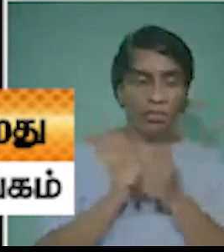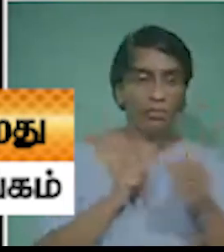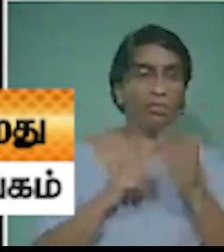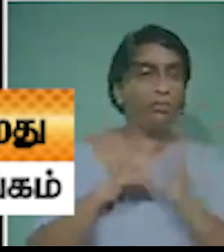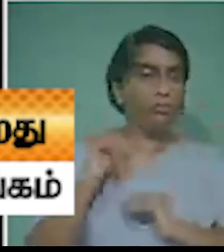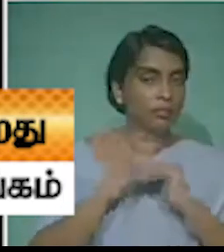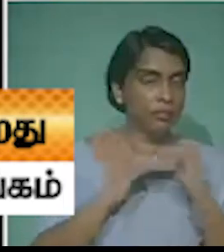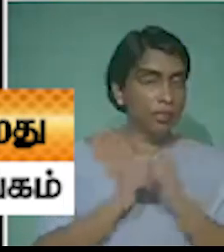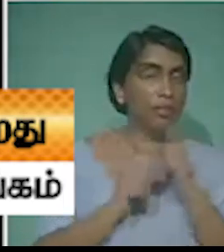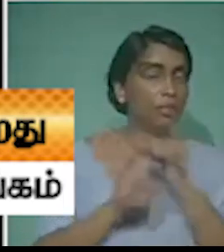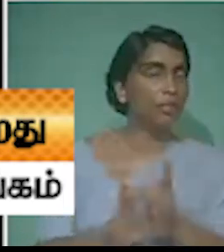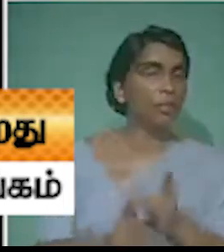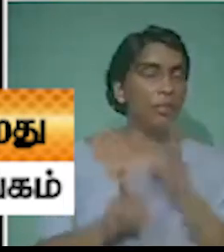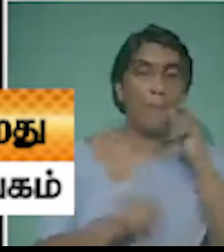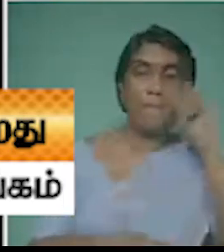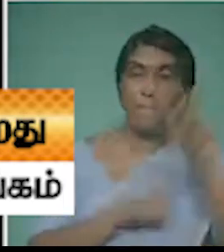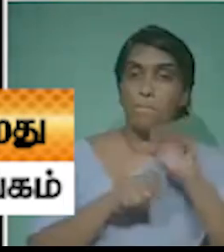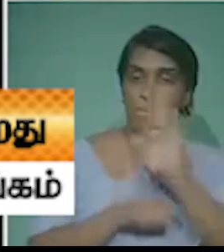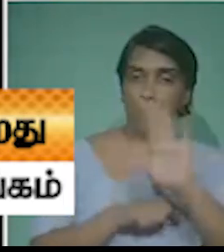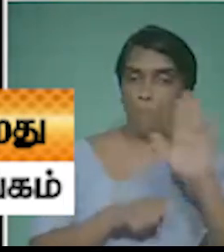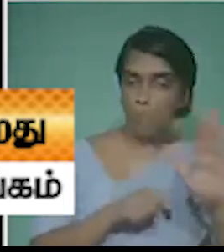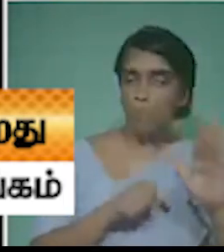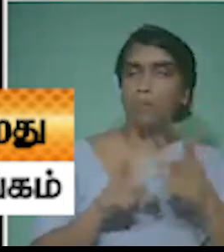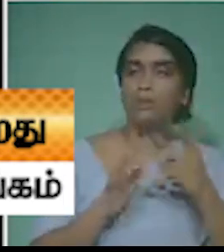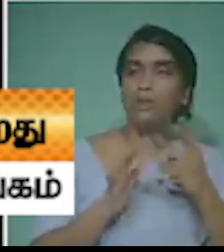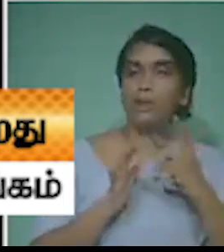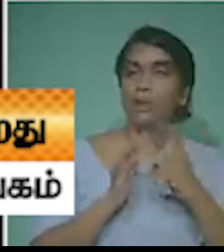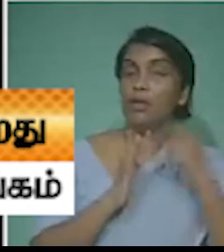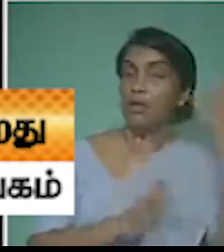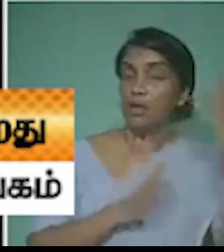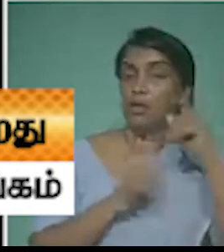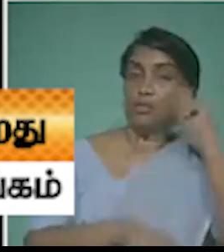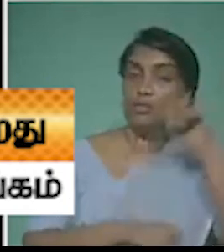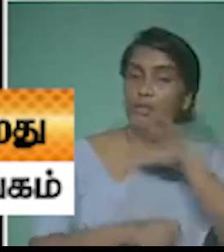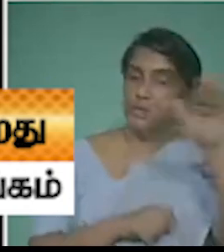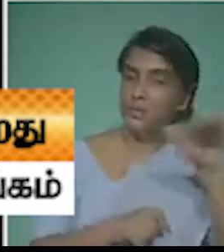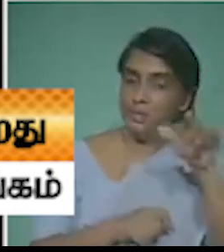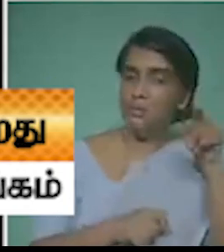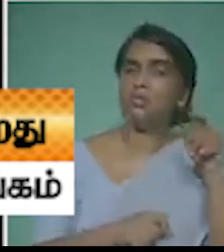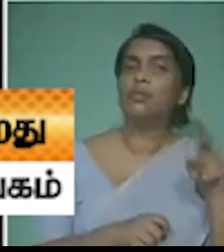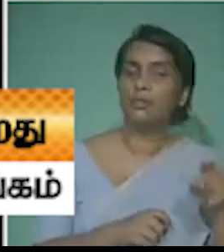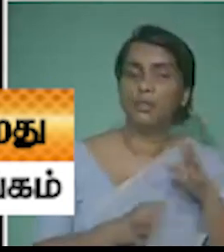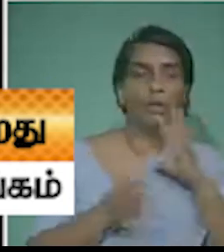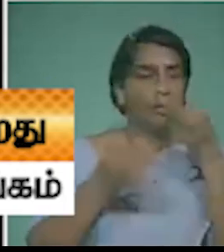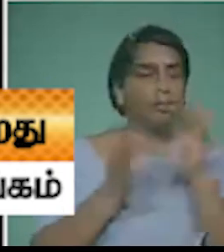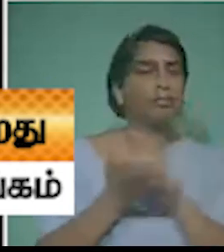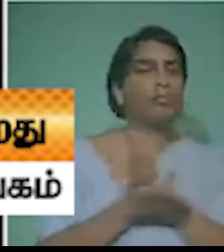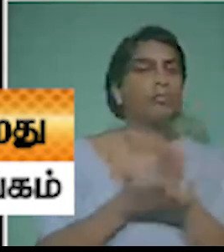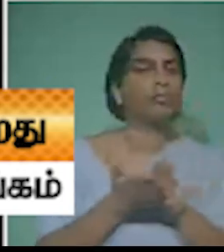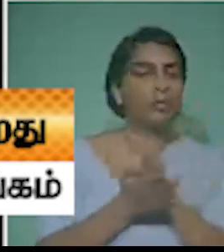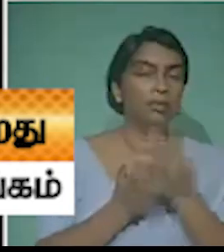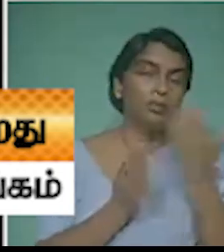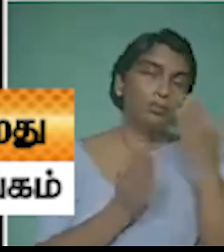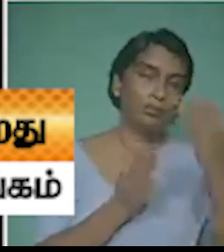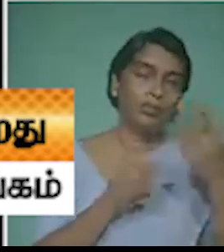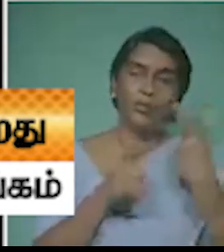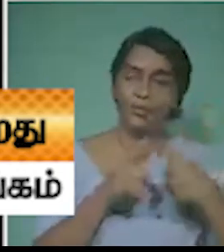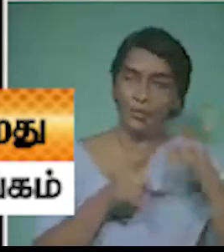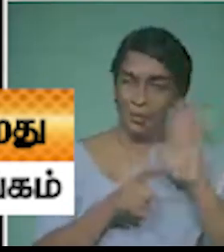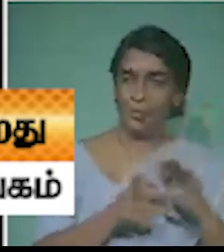கிழக்கு மக்கள் பிரதிநிதிகளின் ஆதரவை பெற முடியும்? இதனை நோக்கும் போது ஜனாதிபதி ரணில் விக்ரமசிங்கவின் உண்மையான முகம் இப்போதே